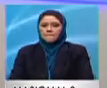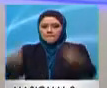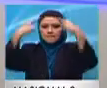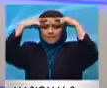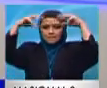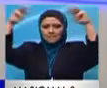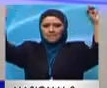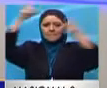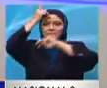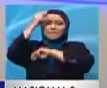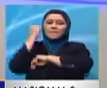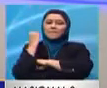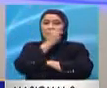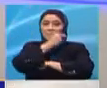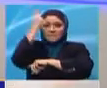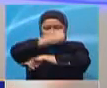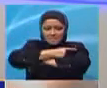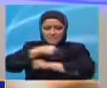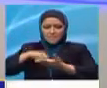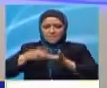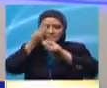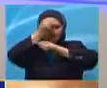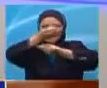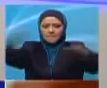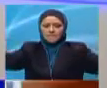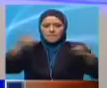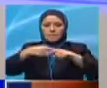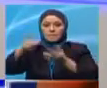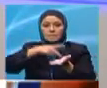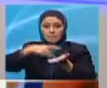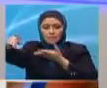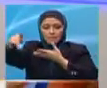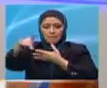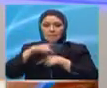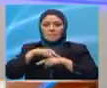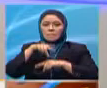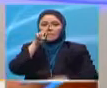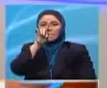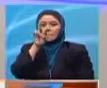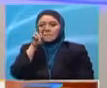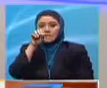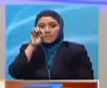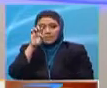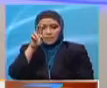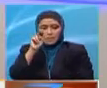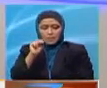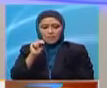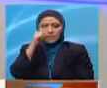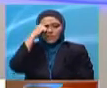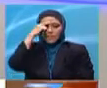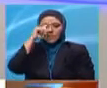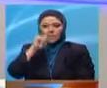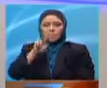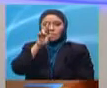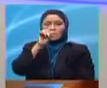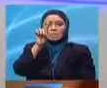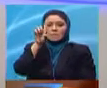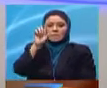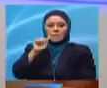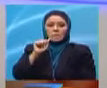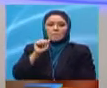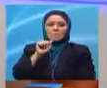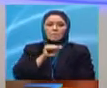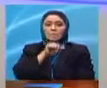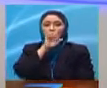Perdana Menteri Datuk Seri Najib Tun Razak hari ini mengumumkan bayaran dividen Risda berjumlah r4.5 juta bagi tahun ini turut